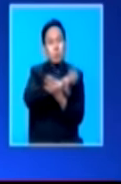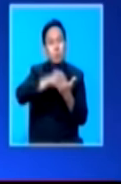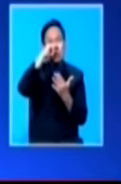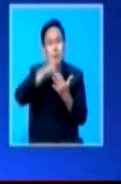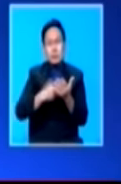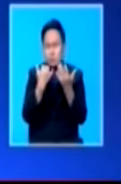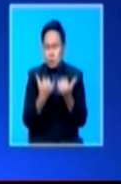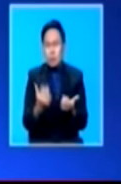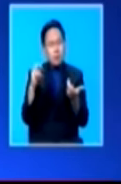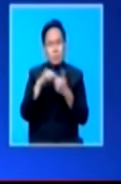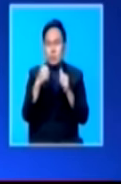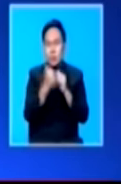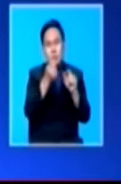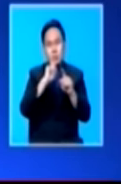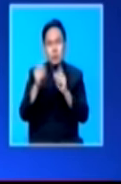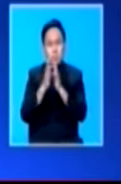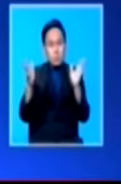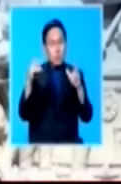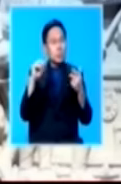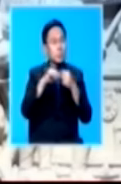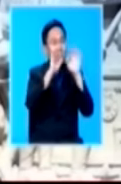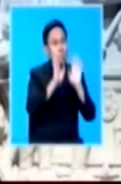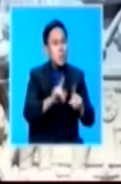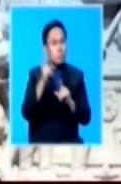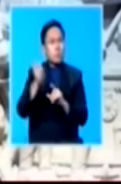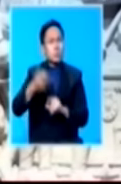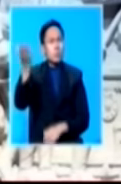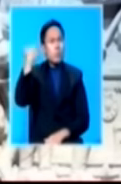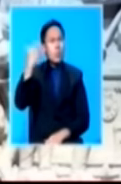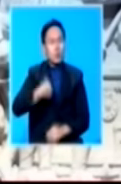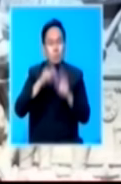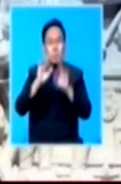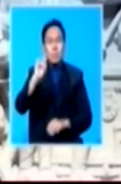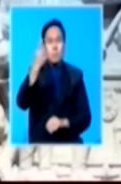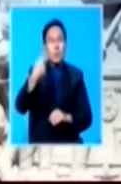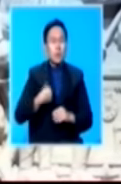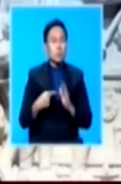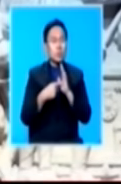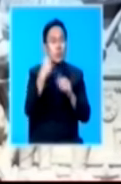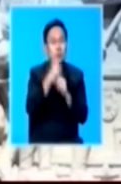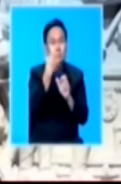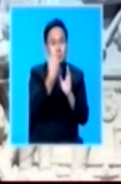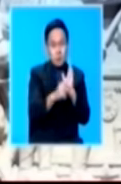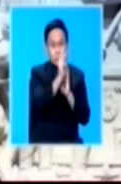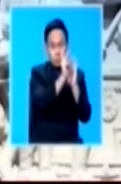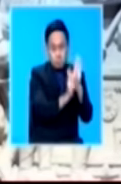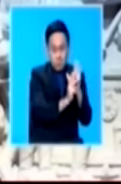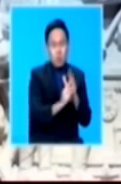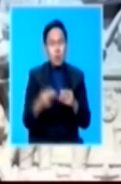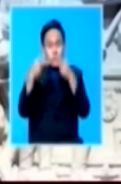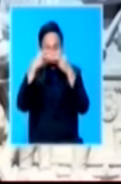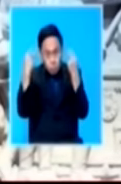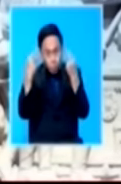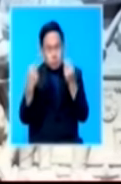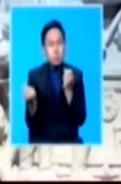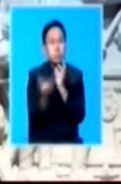ายมากมายทั้งภัยคุกคามในรูปแบบเดิมและในรูปแบบใหม่นะครับจากการกระทำผิดกฎหมายการก่อความไม่สงบ